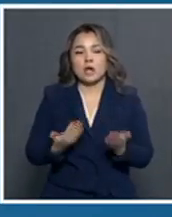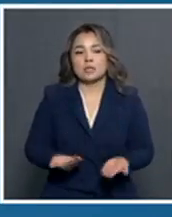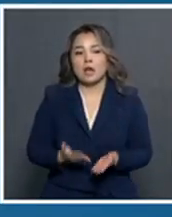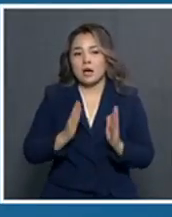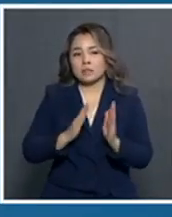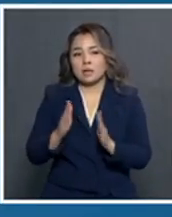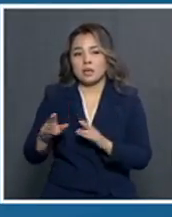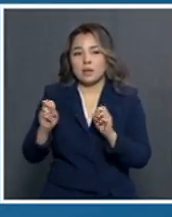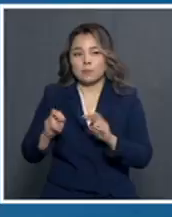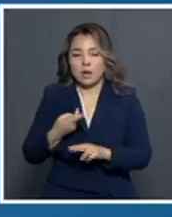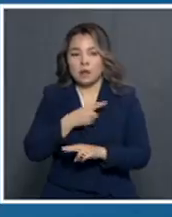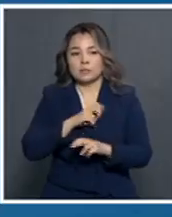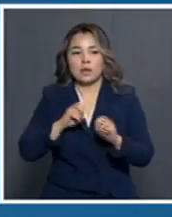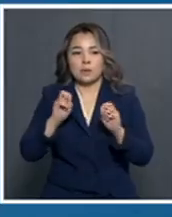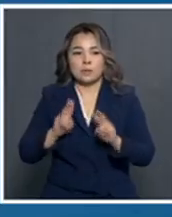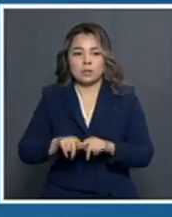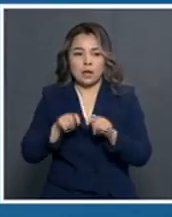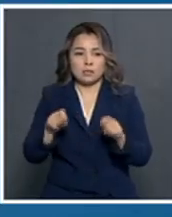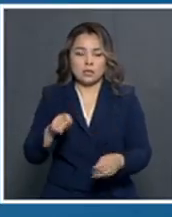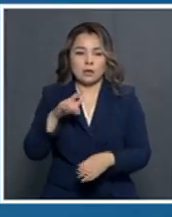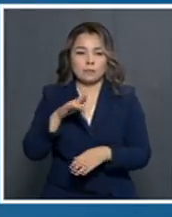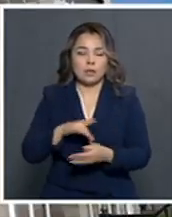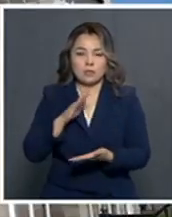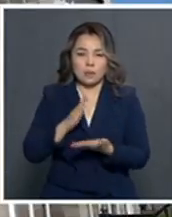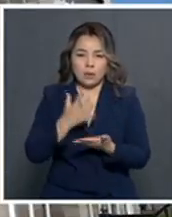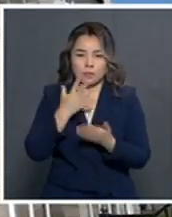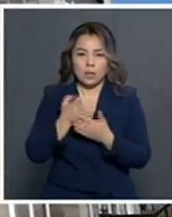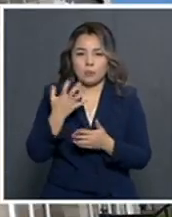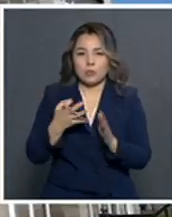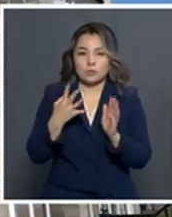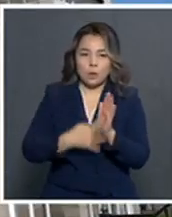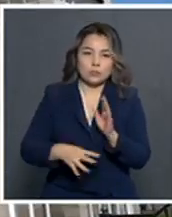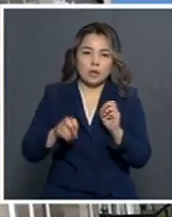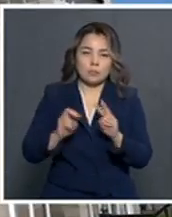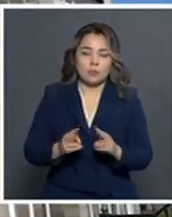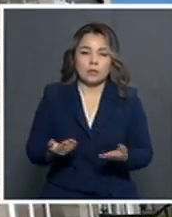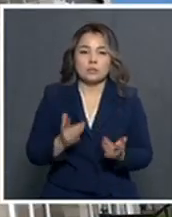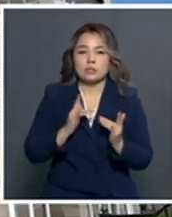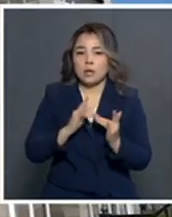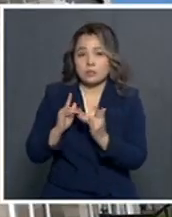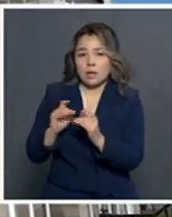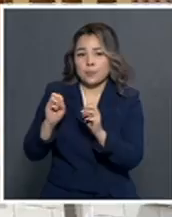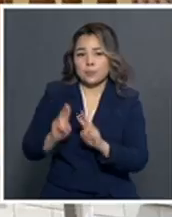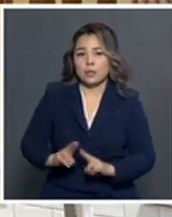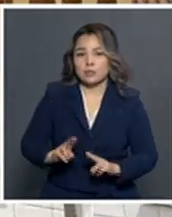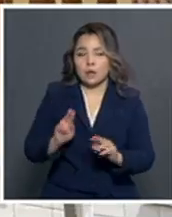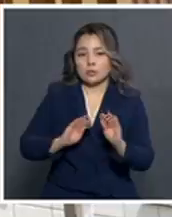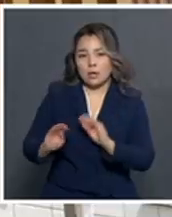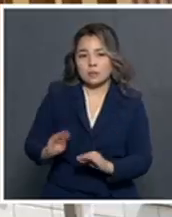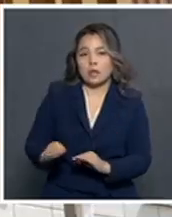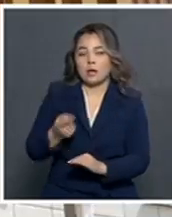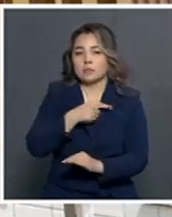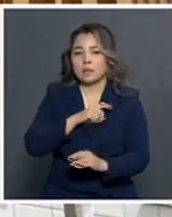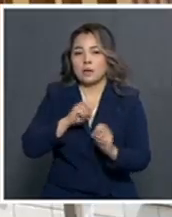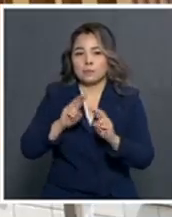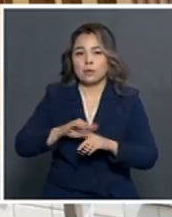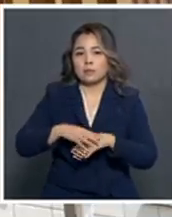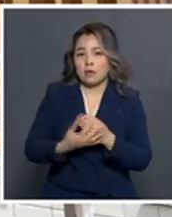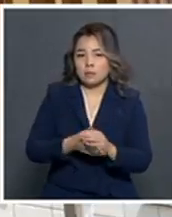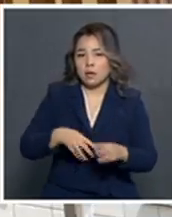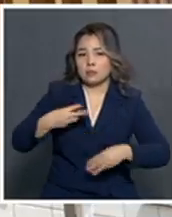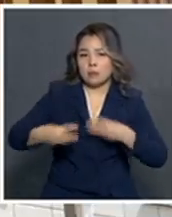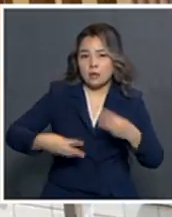госпиталь етіп жасақталуда. 590 төсек орынға лайықталған оқшаулау орны карантин талаптарына қажетті санитайзер,